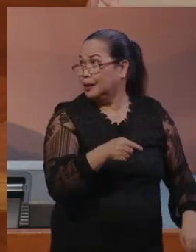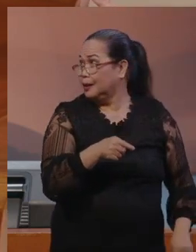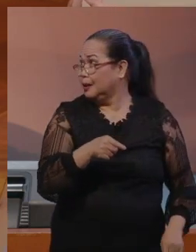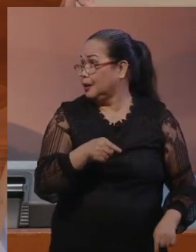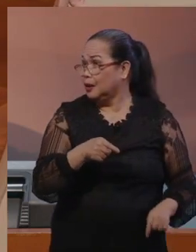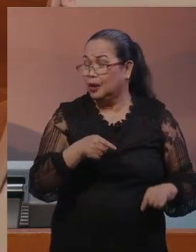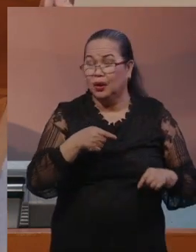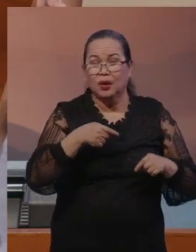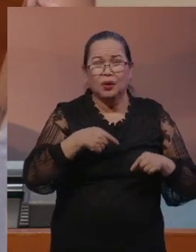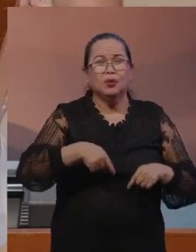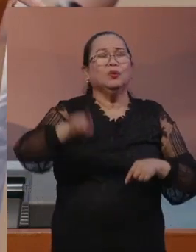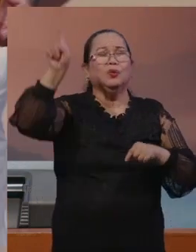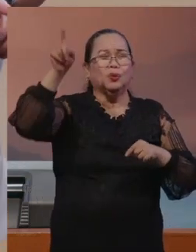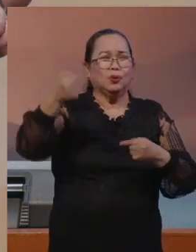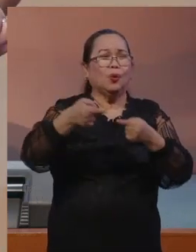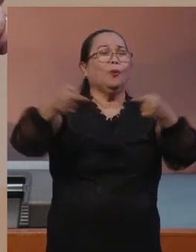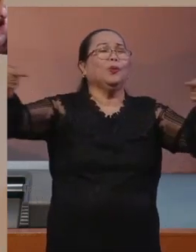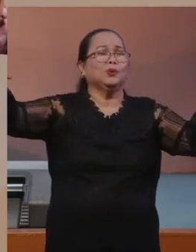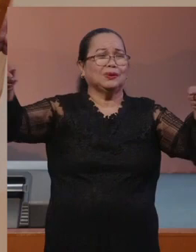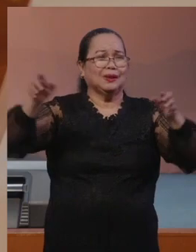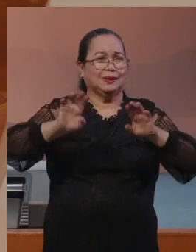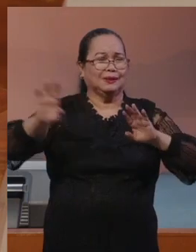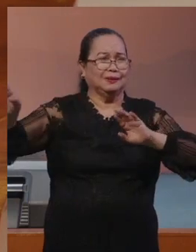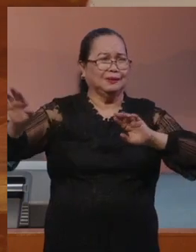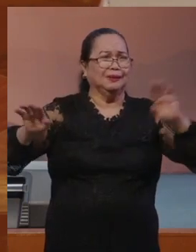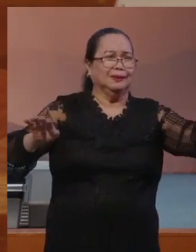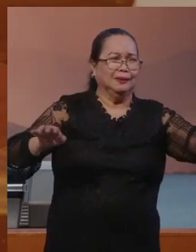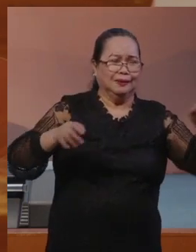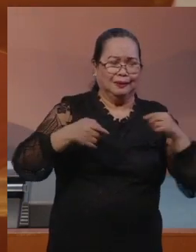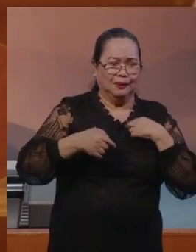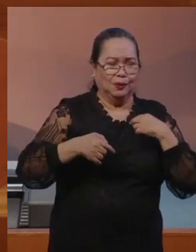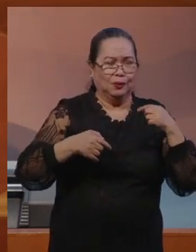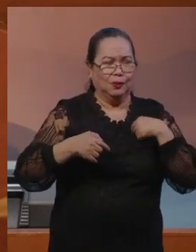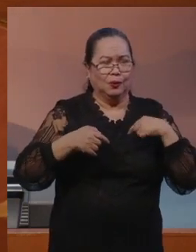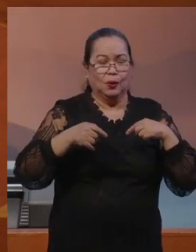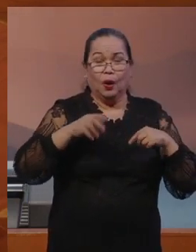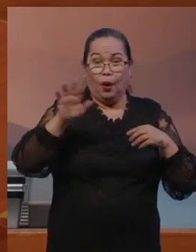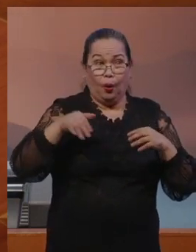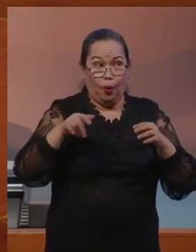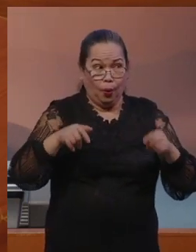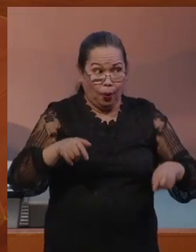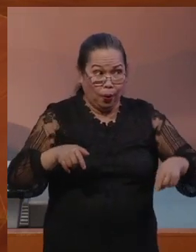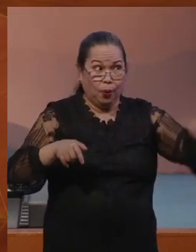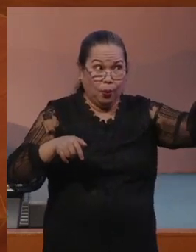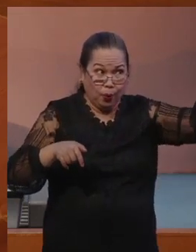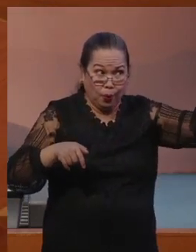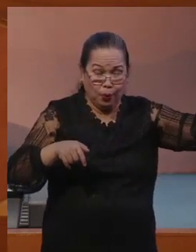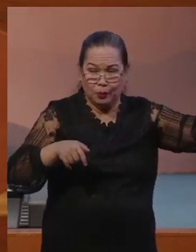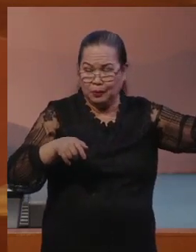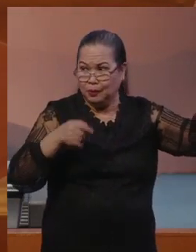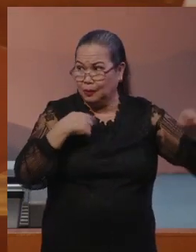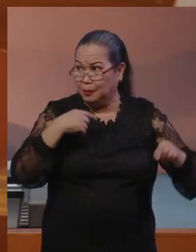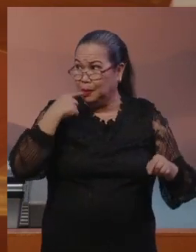magpunta sa kabila. Kasi yung mga umahabol sa inyo, dito nagpunta. Ang galing niya,